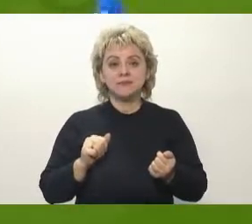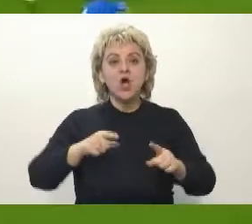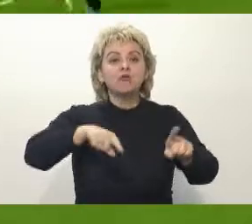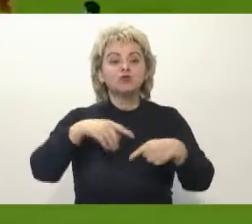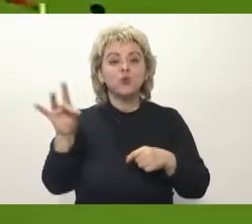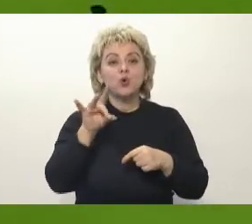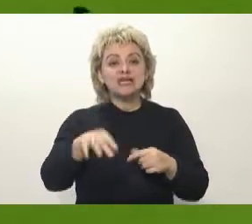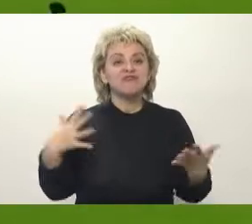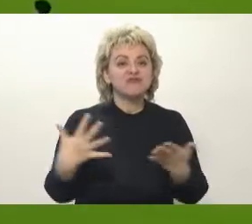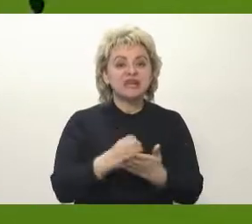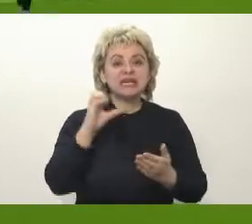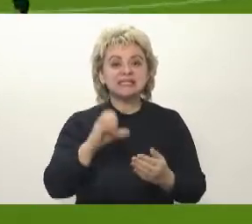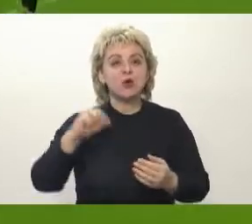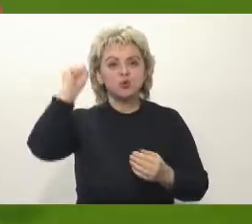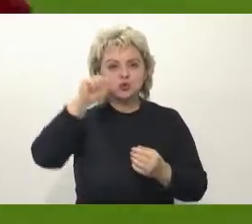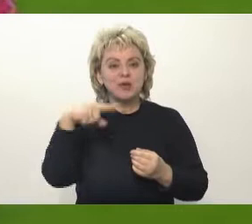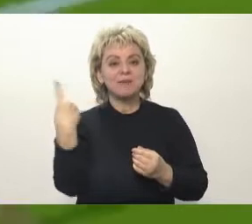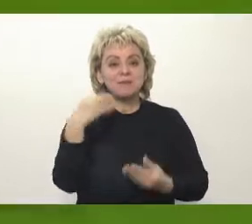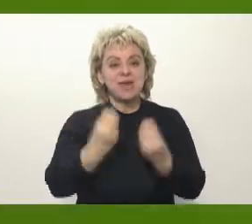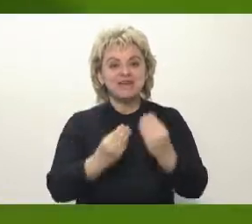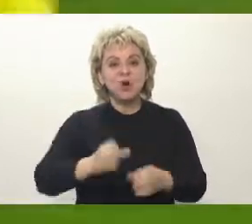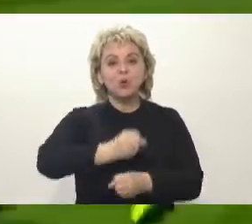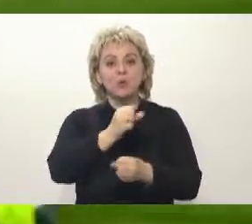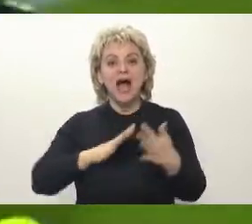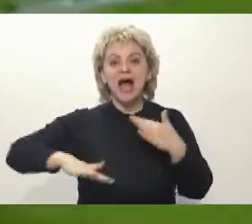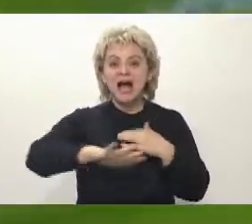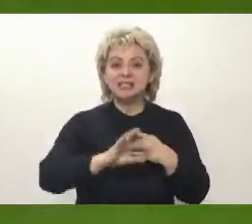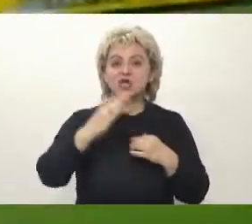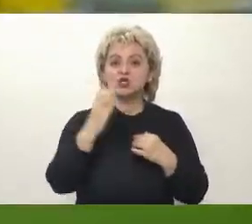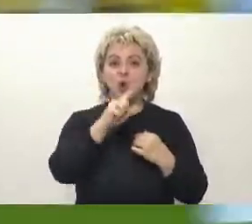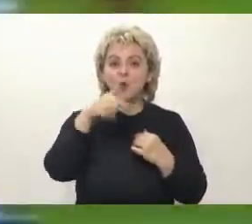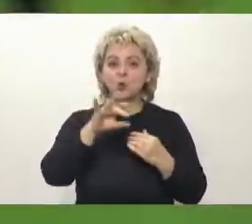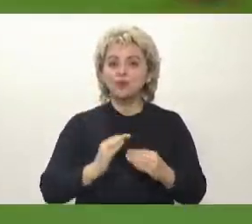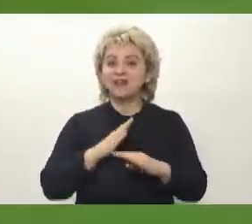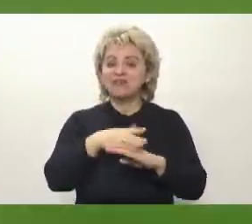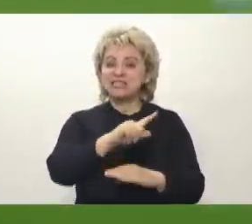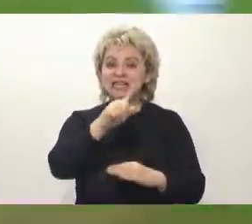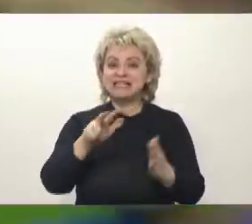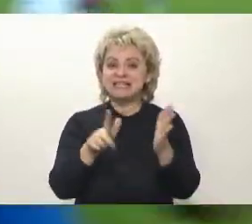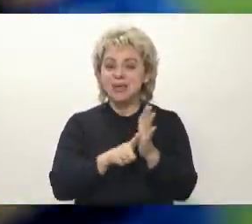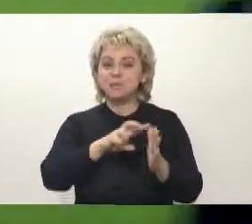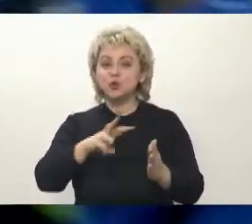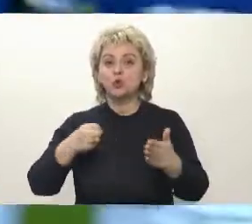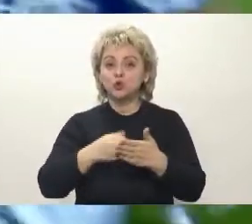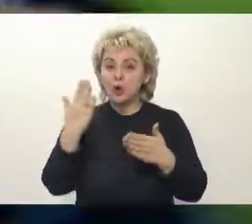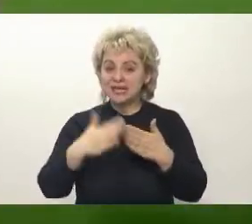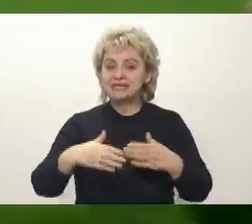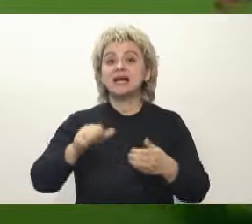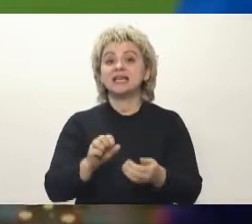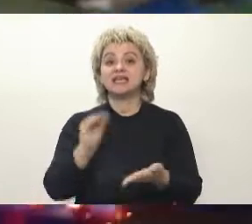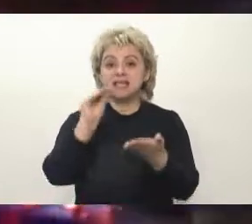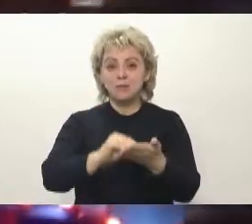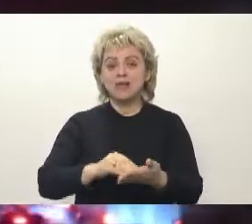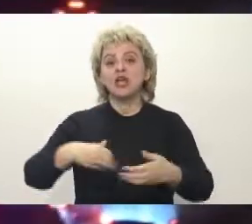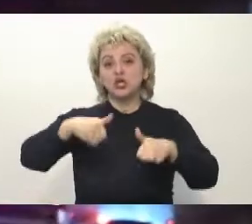Футболист Ростова выиграл с Узбекистаном первый матч Кубка Азии. Элдор Шамродов вышел за 7 минут до конца и забил решающий гол.